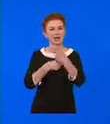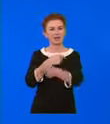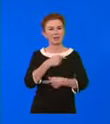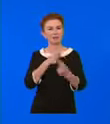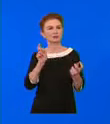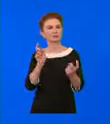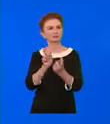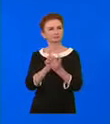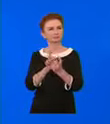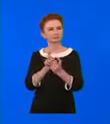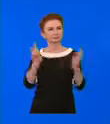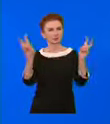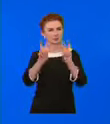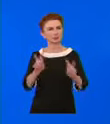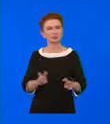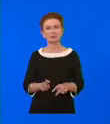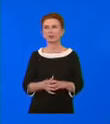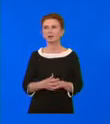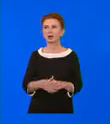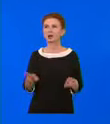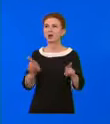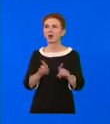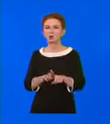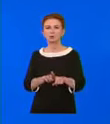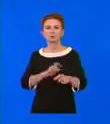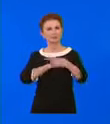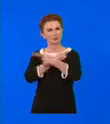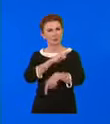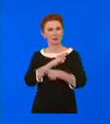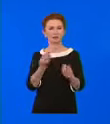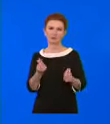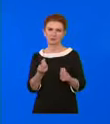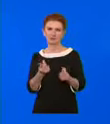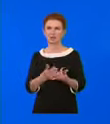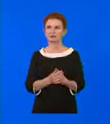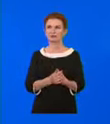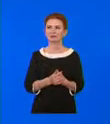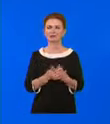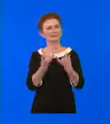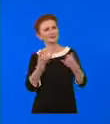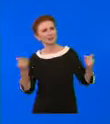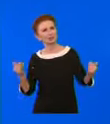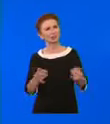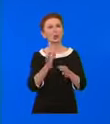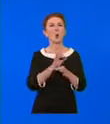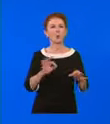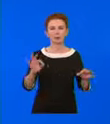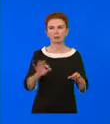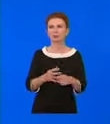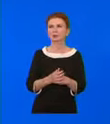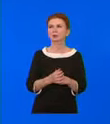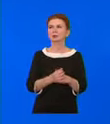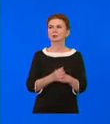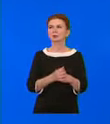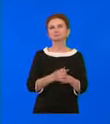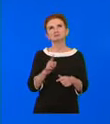zaprezentowaliśmy 3 tygodnie temu, również do tarczy finansowej, ale także do wszelkich ulg, które w międzyczasie,